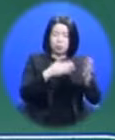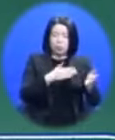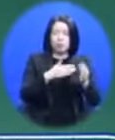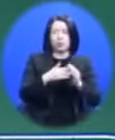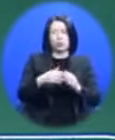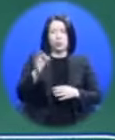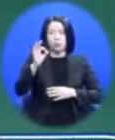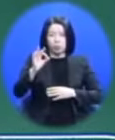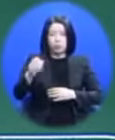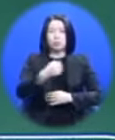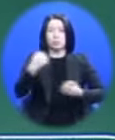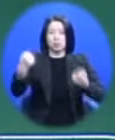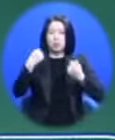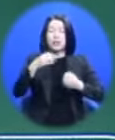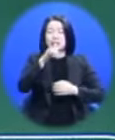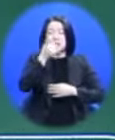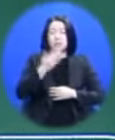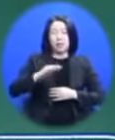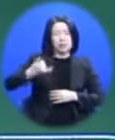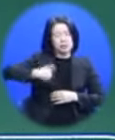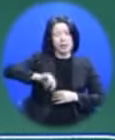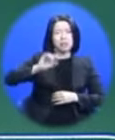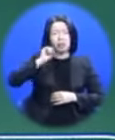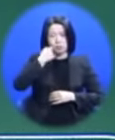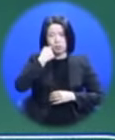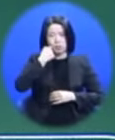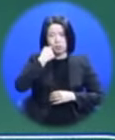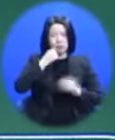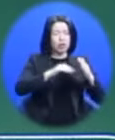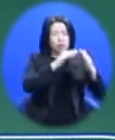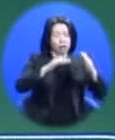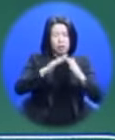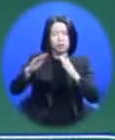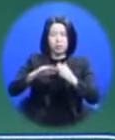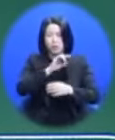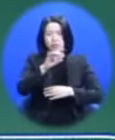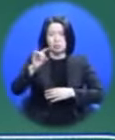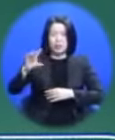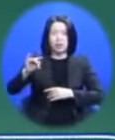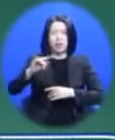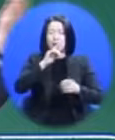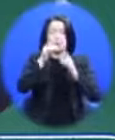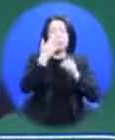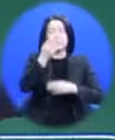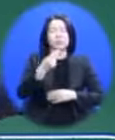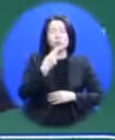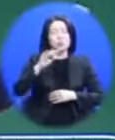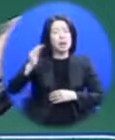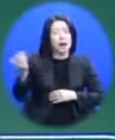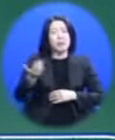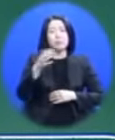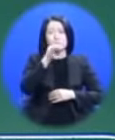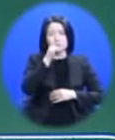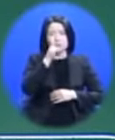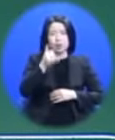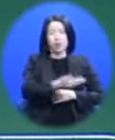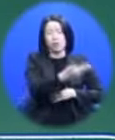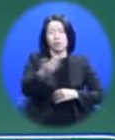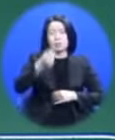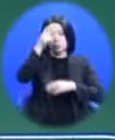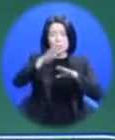있는다든지, 그러니까 가정가정마다 다 말할 수 없는 아픔을 가지고 있는 것을 봅니다. 오늘 예배하러 오신 여러분들